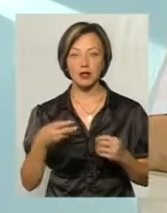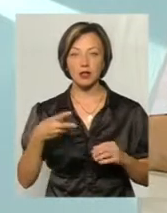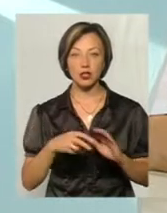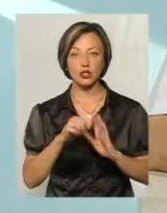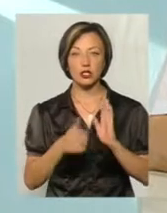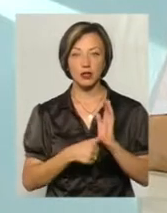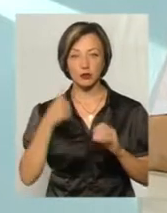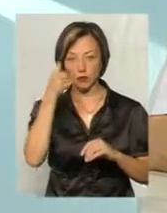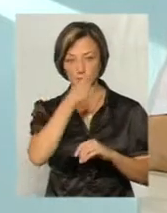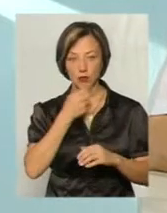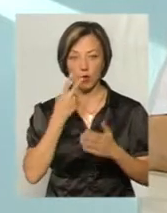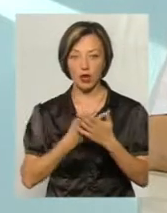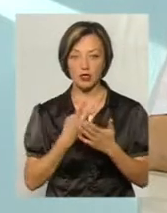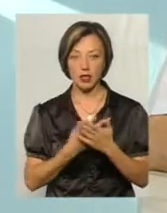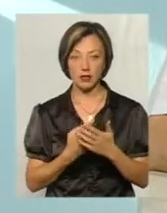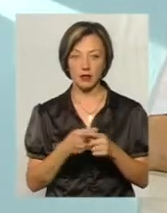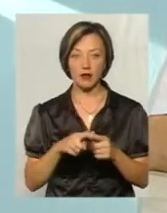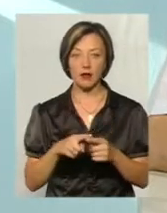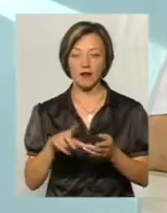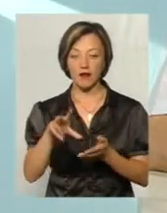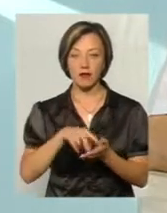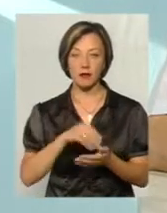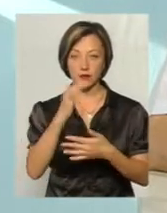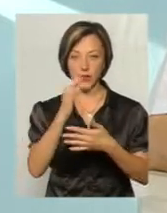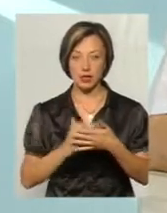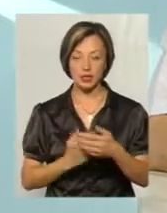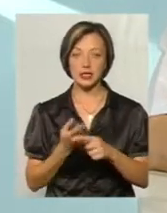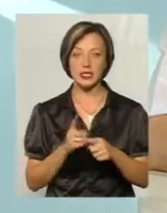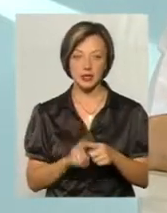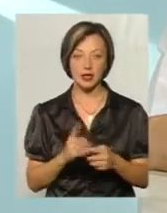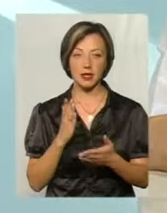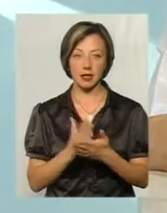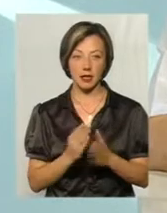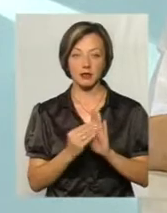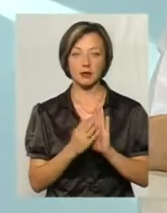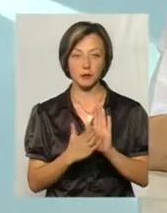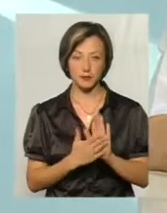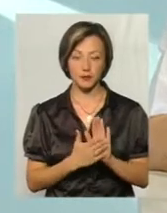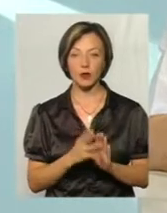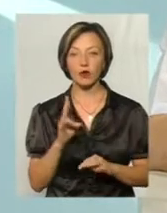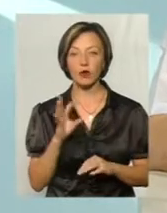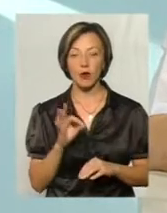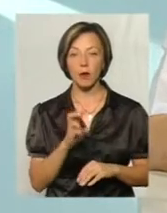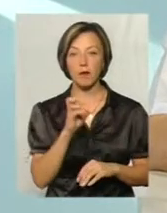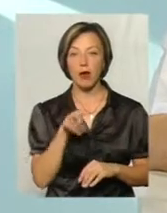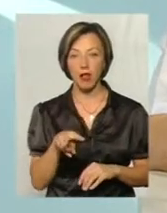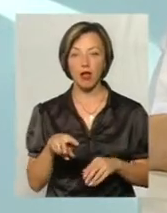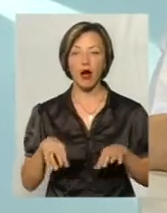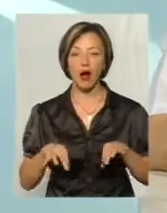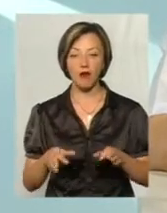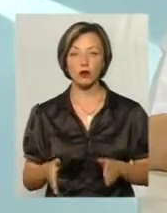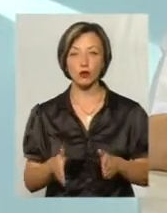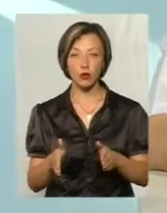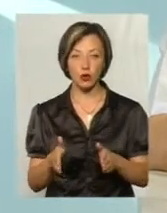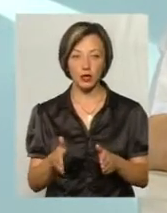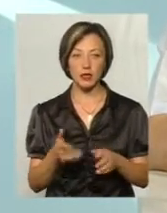році. Я можу показати вам виписку з реєстра, де це є явно написано. Але «Білавтодор», що за